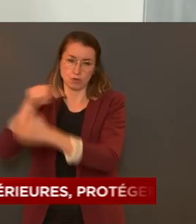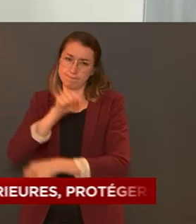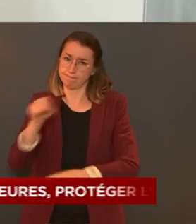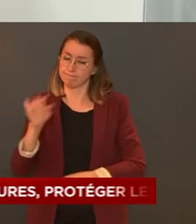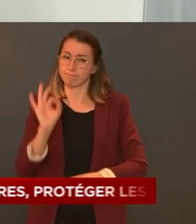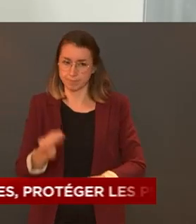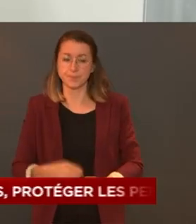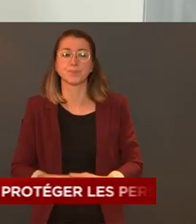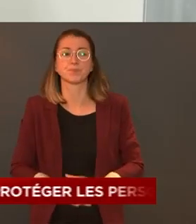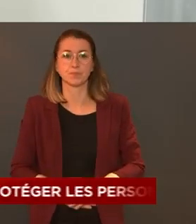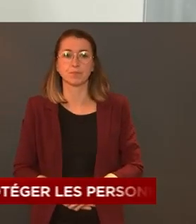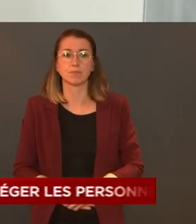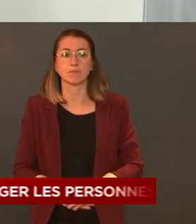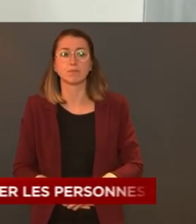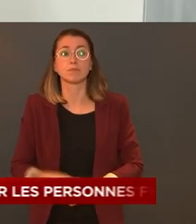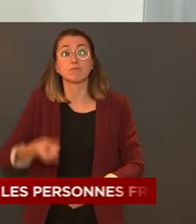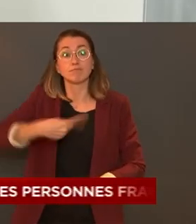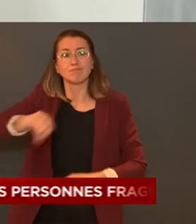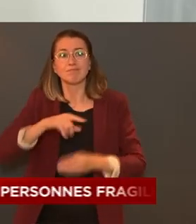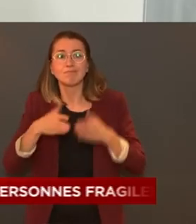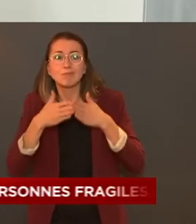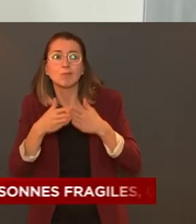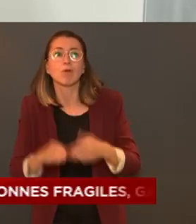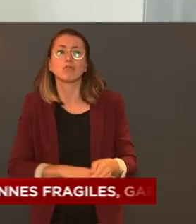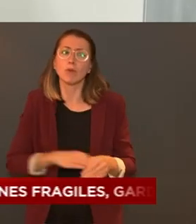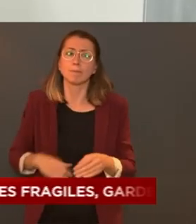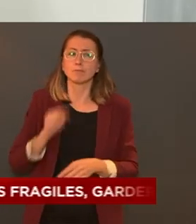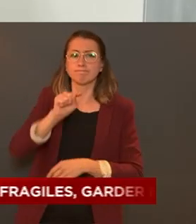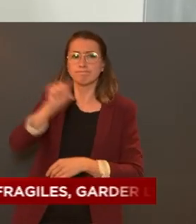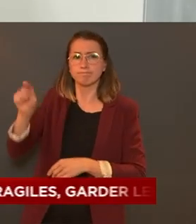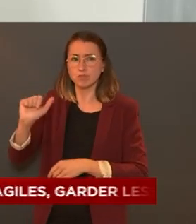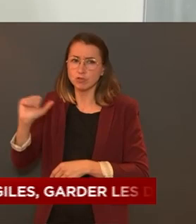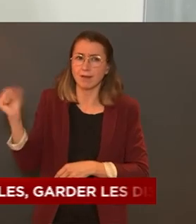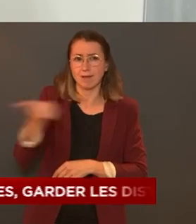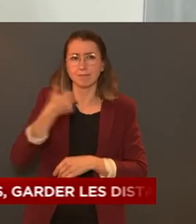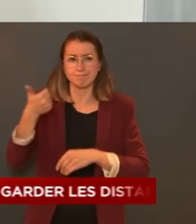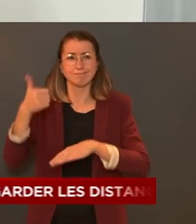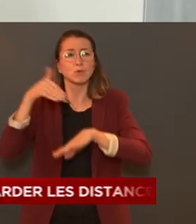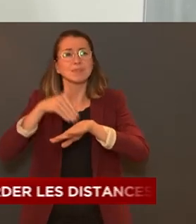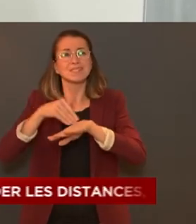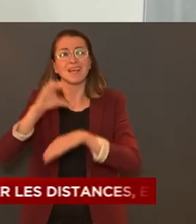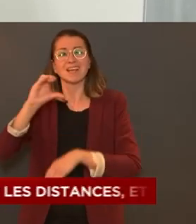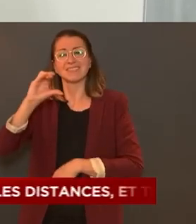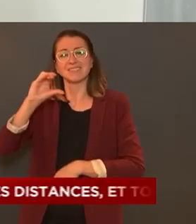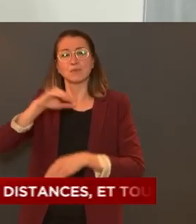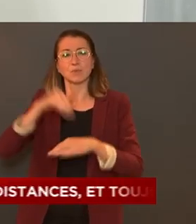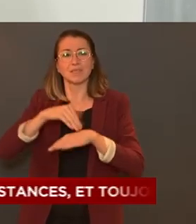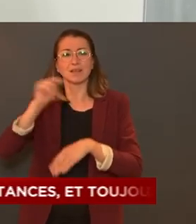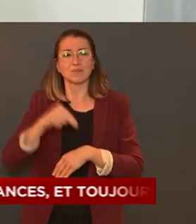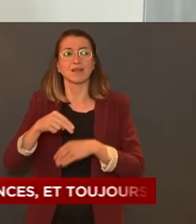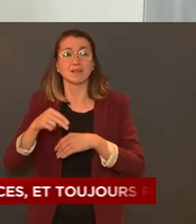l'entièreté du territoire, aux autorités locales d'aller dans le sens de l'avis du CEDEVAL et la décision du Conseil national